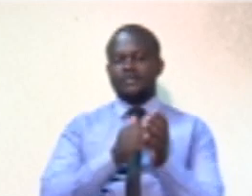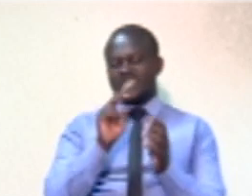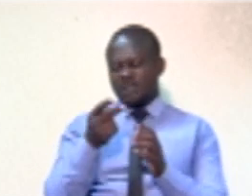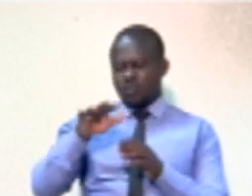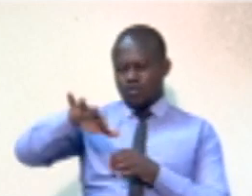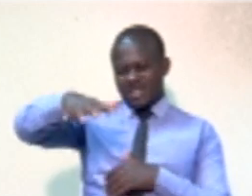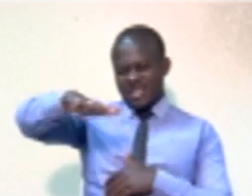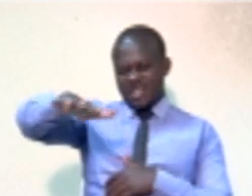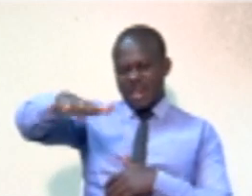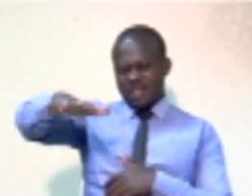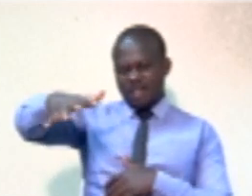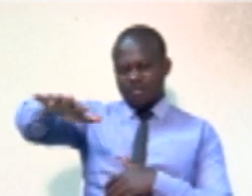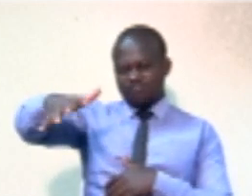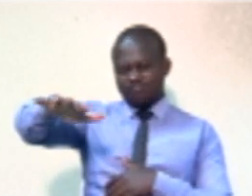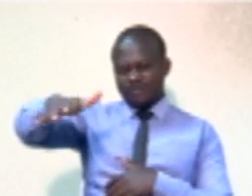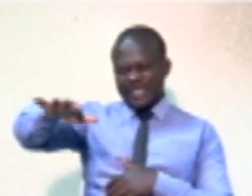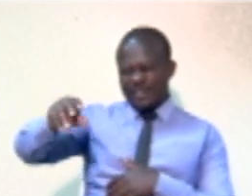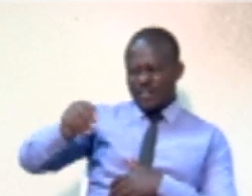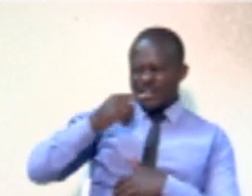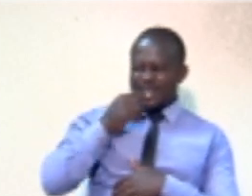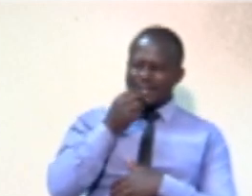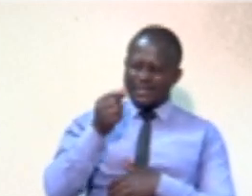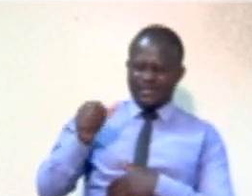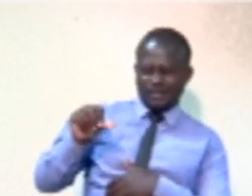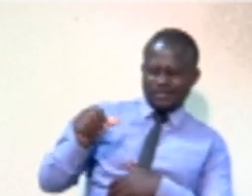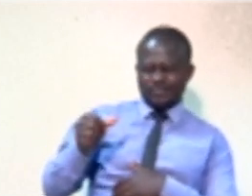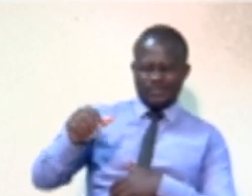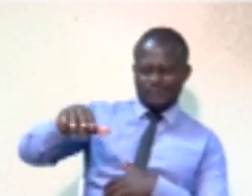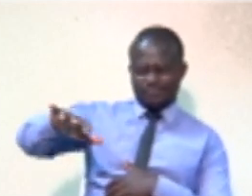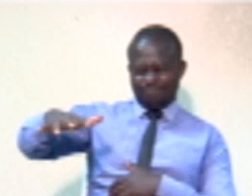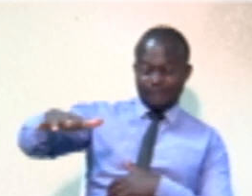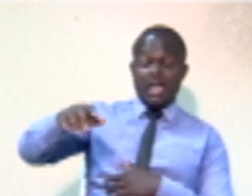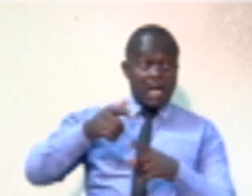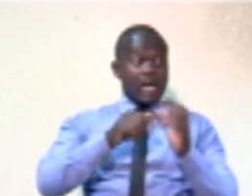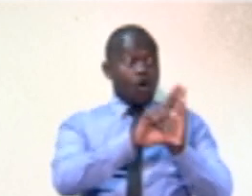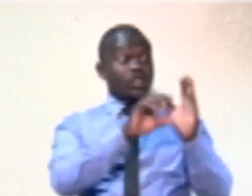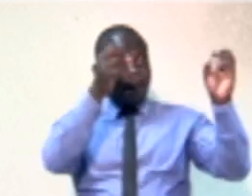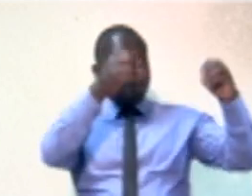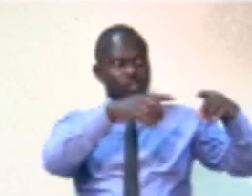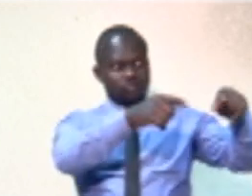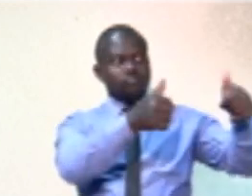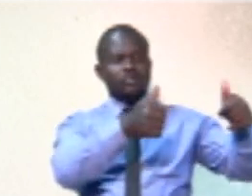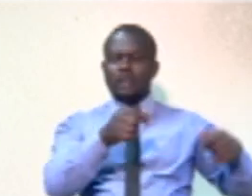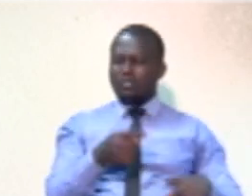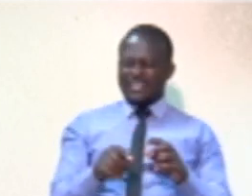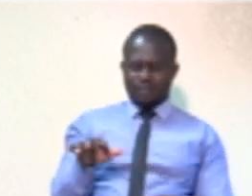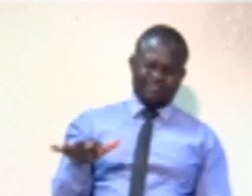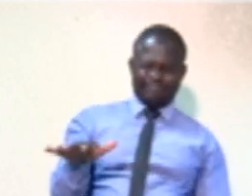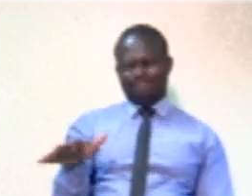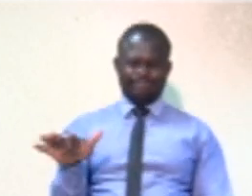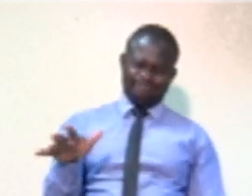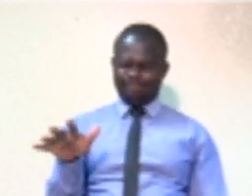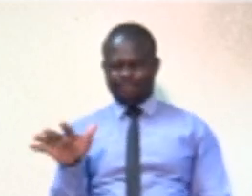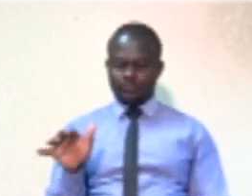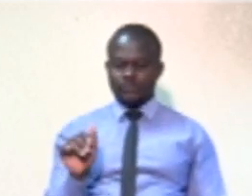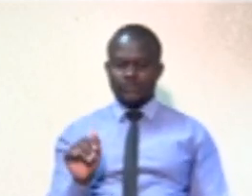ukugenekereza. Kugenekereza kandi mu by'ukuri hari ibintu bisobanutse. Turatanga urugero. Amabwiriza avuga